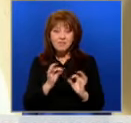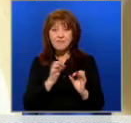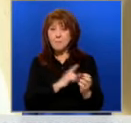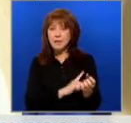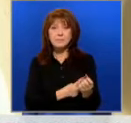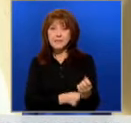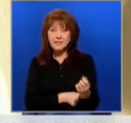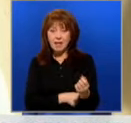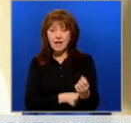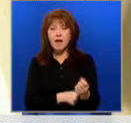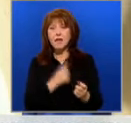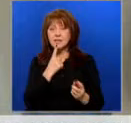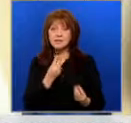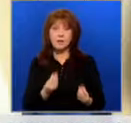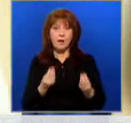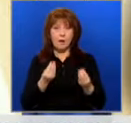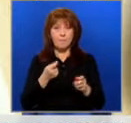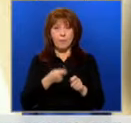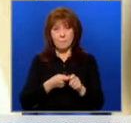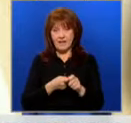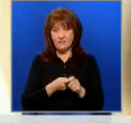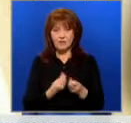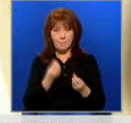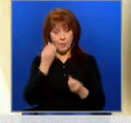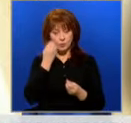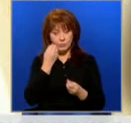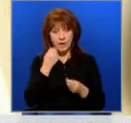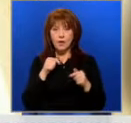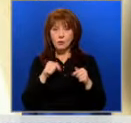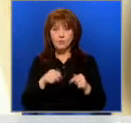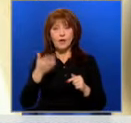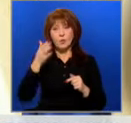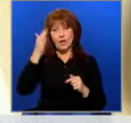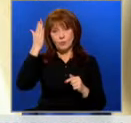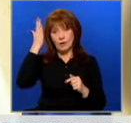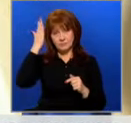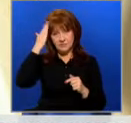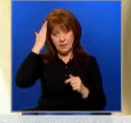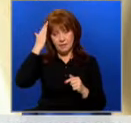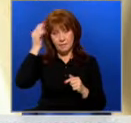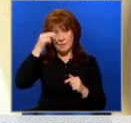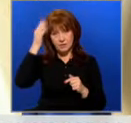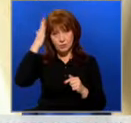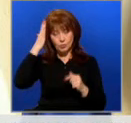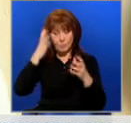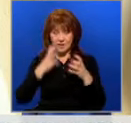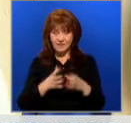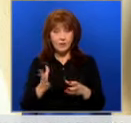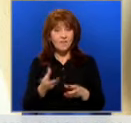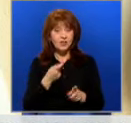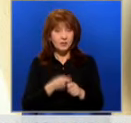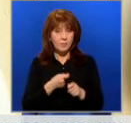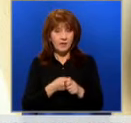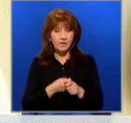бъдат съответно подобрени. Това, което е в правомощието на българското правителство и вече е направено, това е да